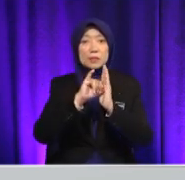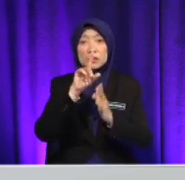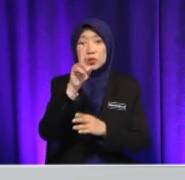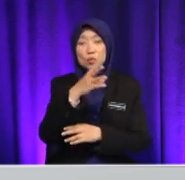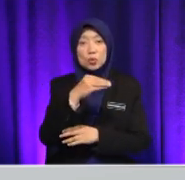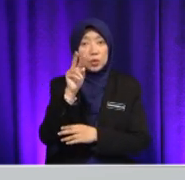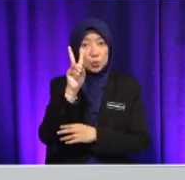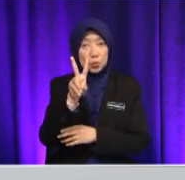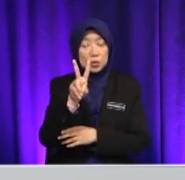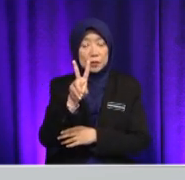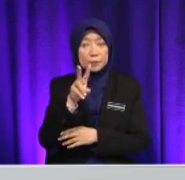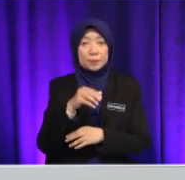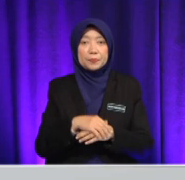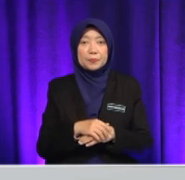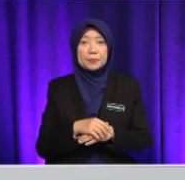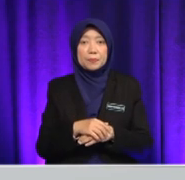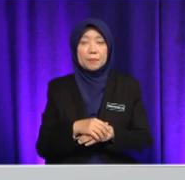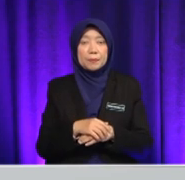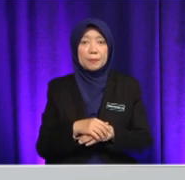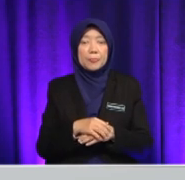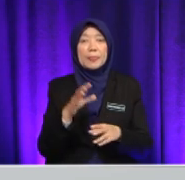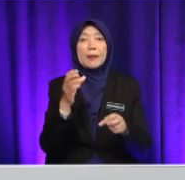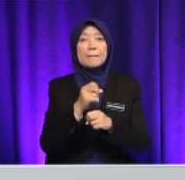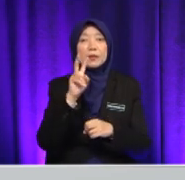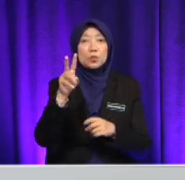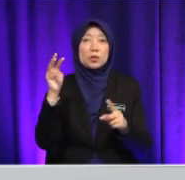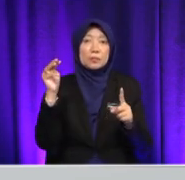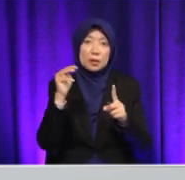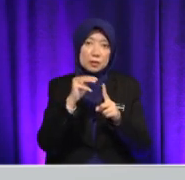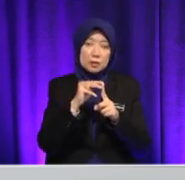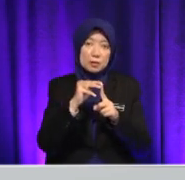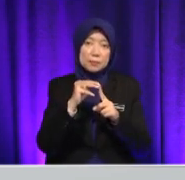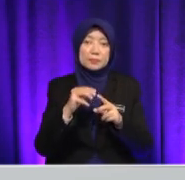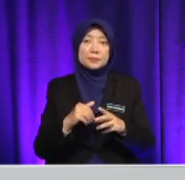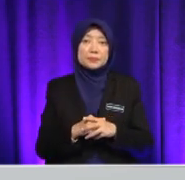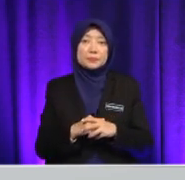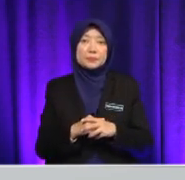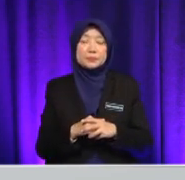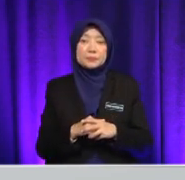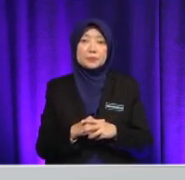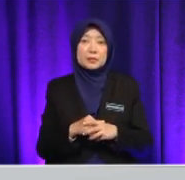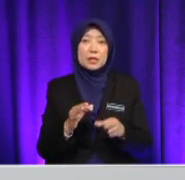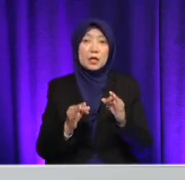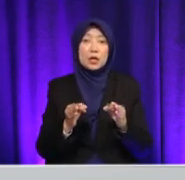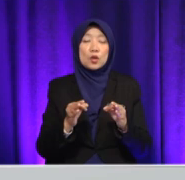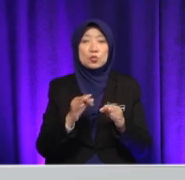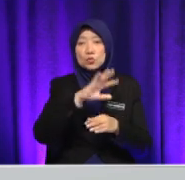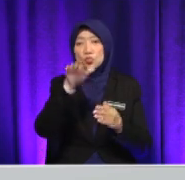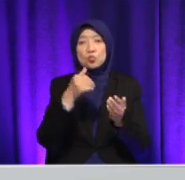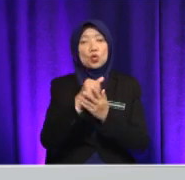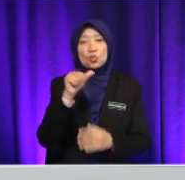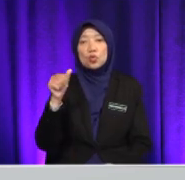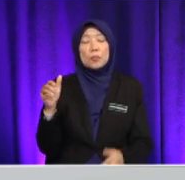image 2 Oke kalau maksudnya itu kita akan dapat dua makalah maksudnya huruf kalau semua huruf besar semua huruf besar